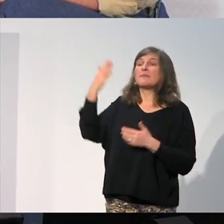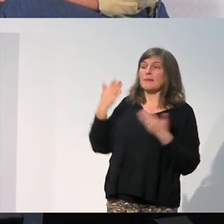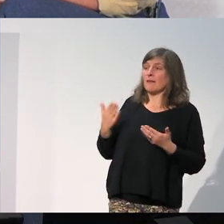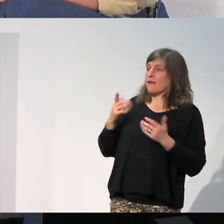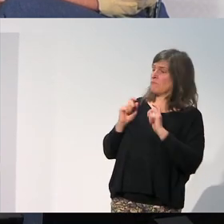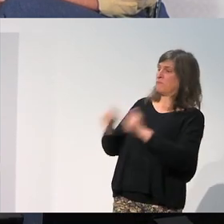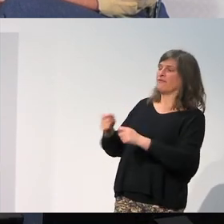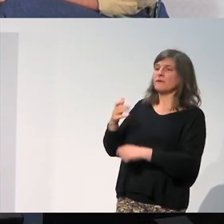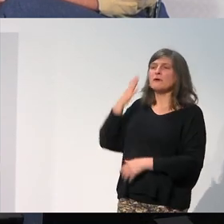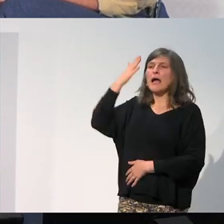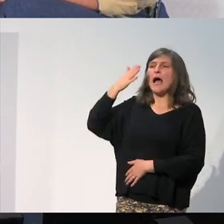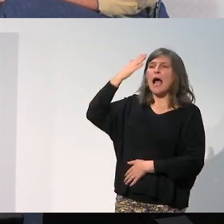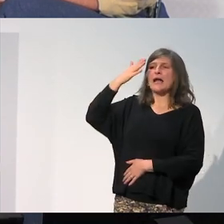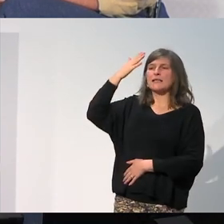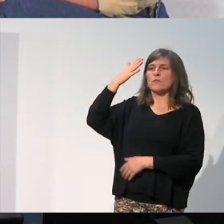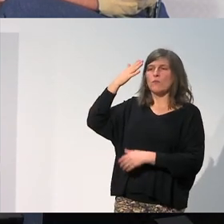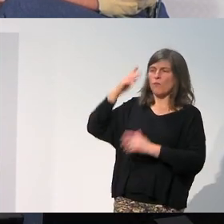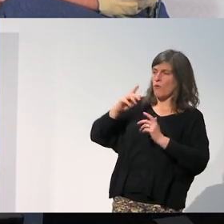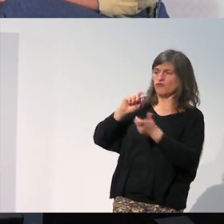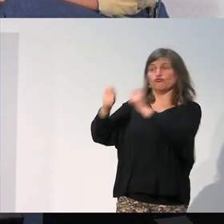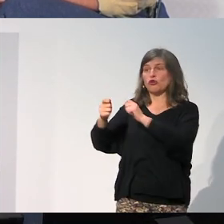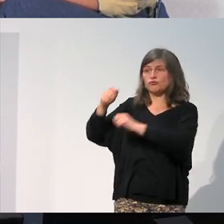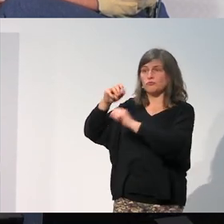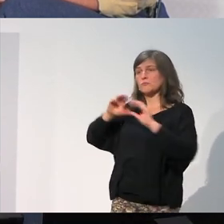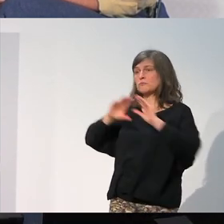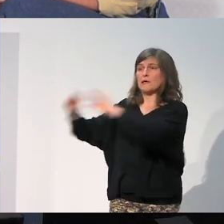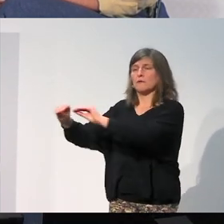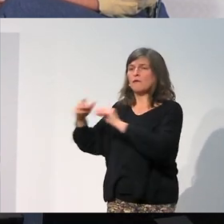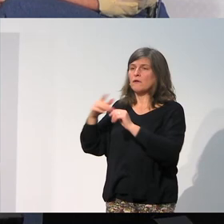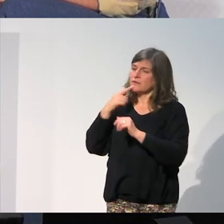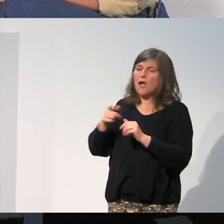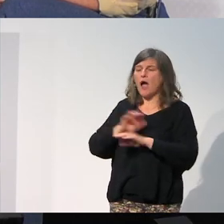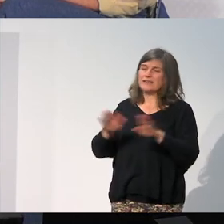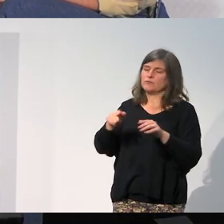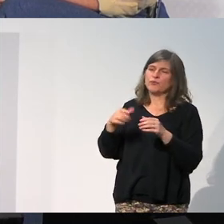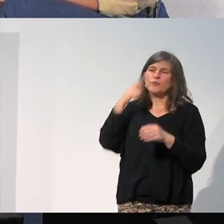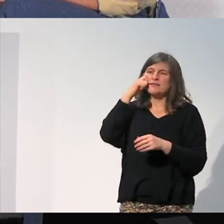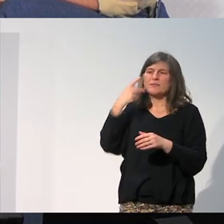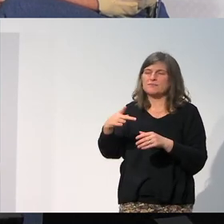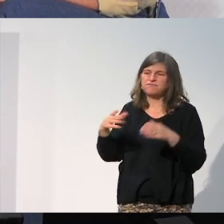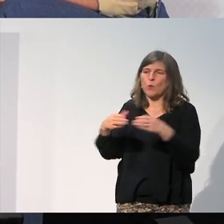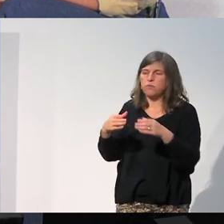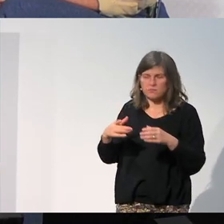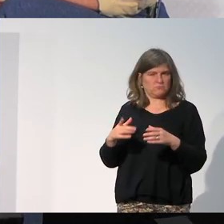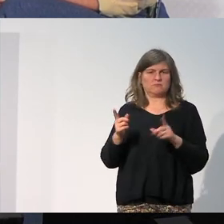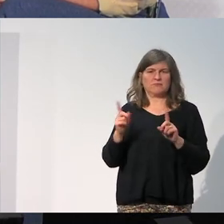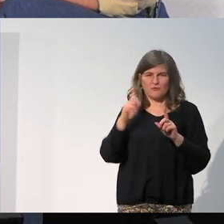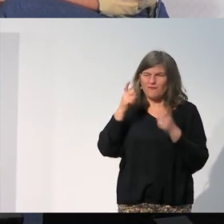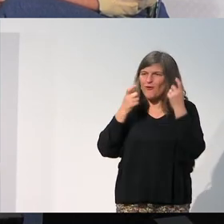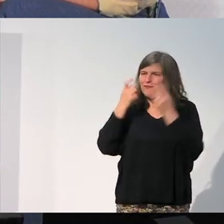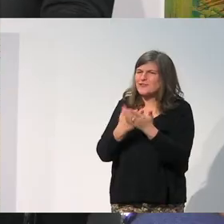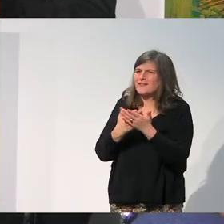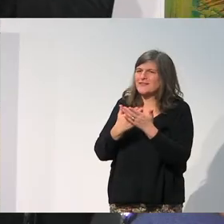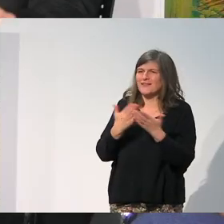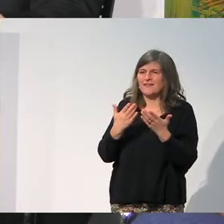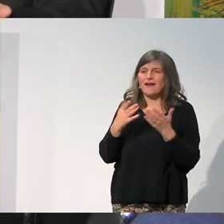seul dans un environnement qui n'était pas le sien, on va dire qu'il est, il est plus dans son espèce. Donc je pense qu'il faut vraiment réfléchir à ça, parce que d'un point de